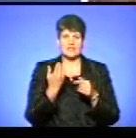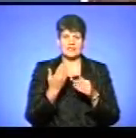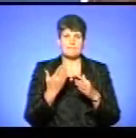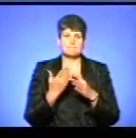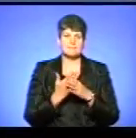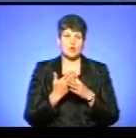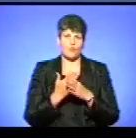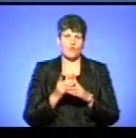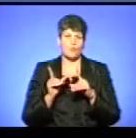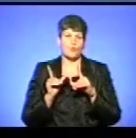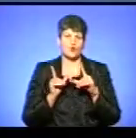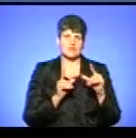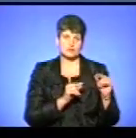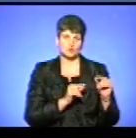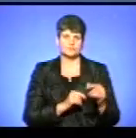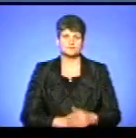проїзду.